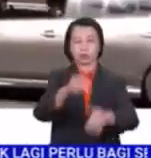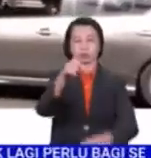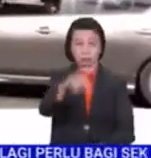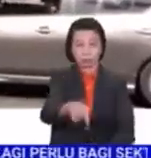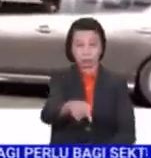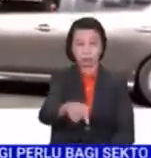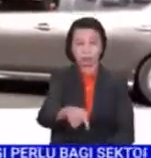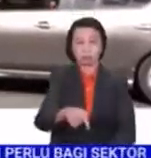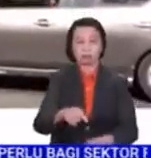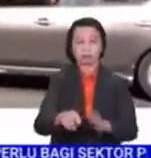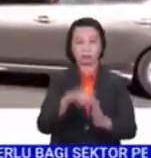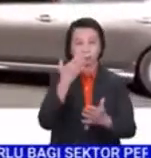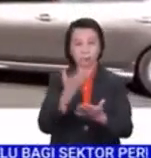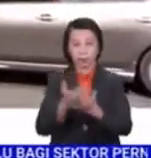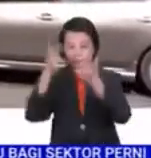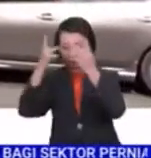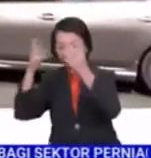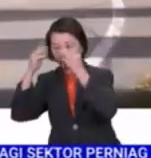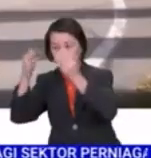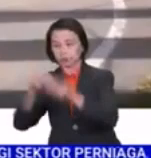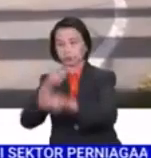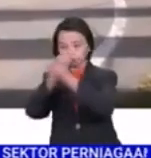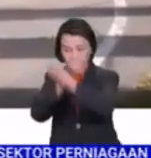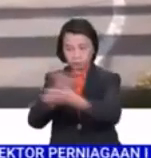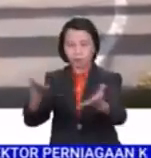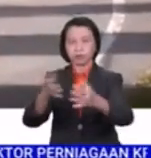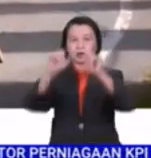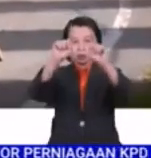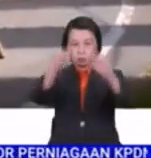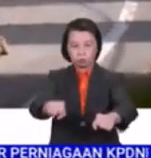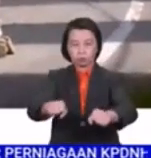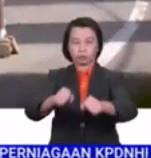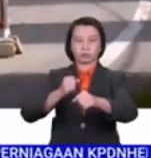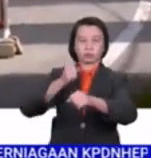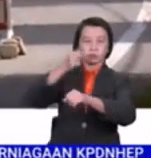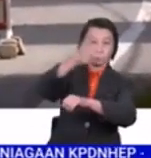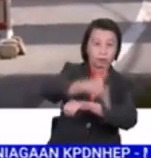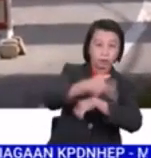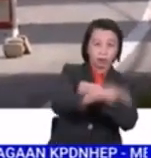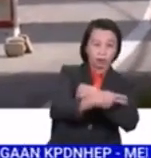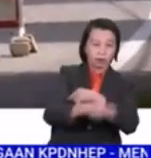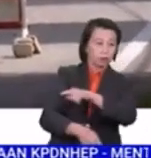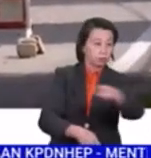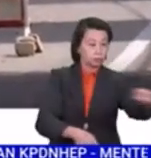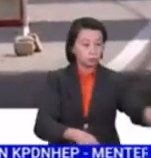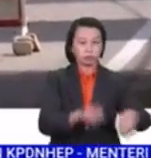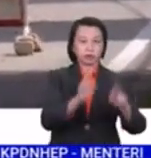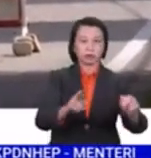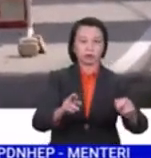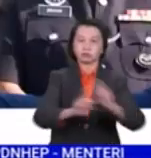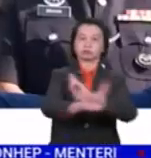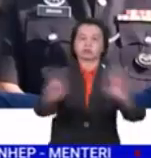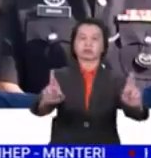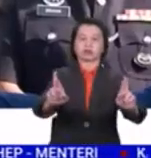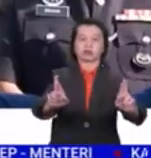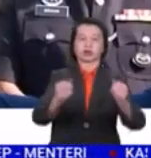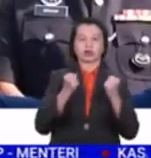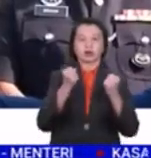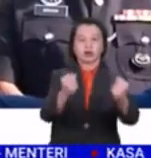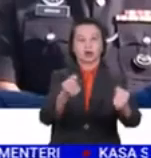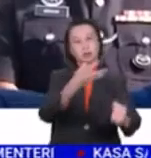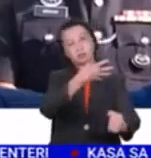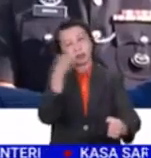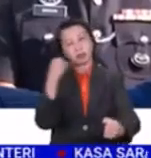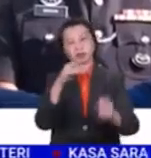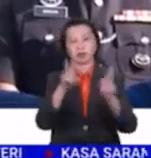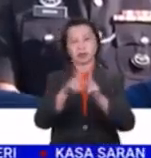bahwa sebaik saja bernutrisi umumkan boleh Negeri metoda sebagai agak yakni udah bersedia untuk pulang